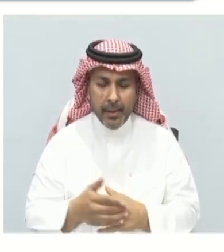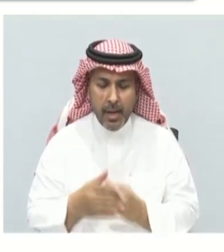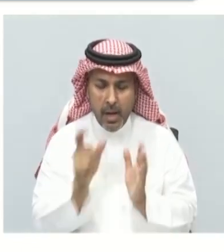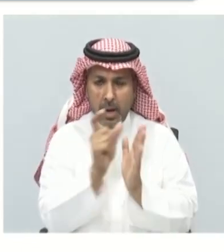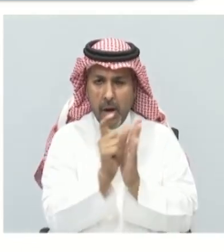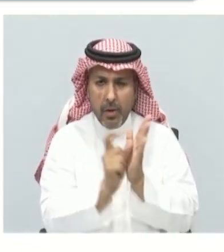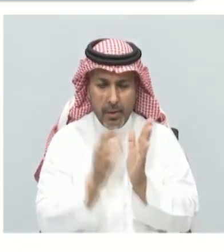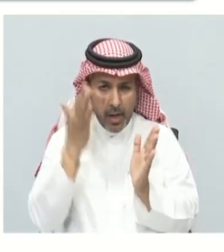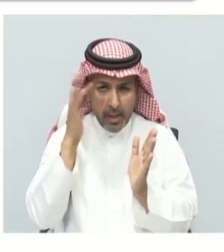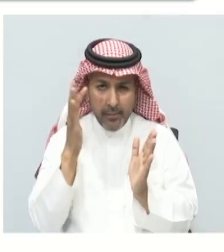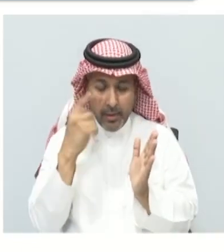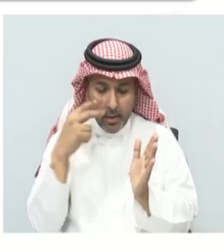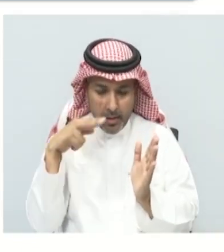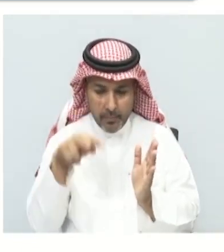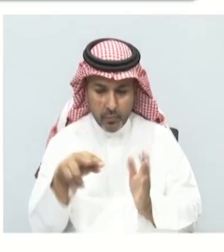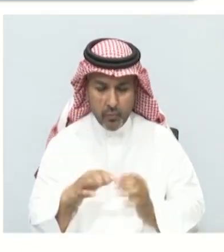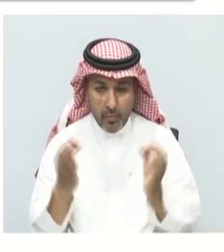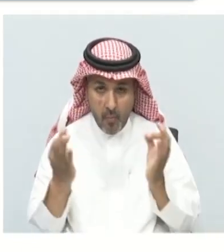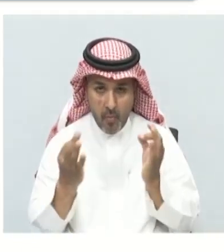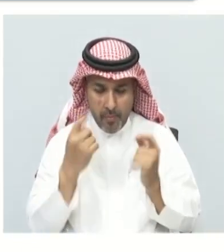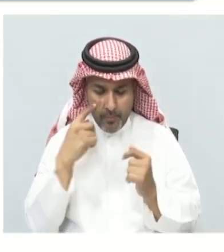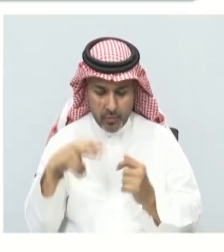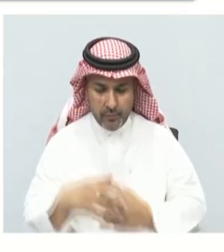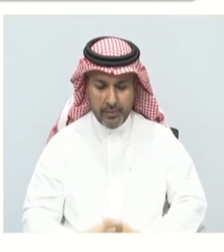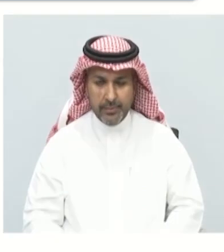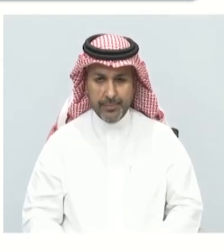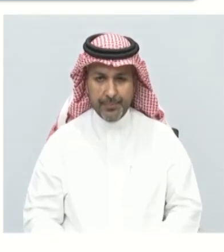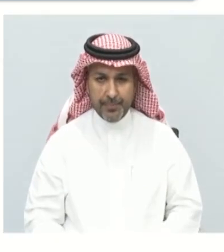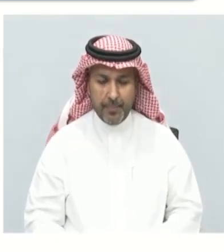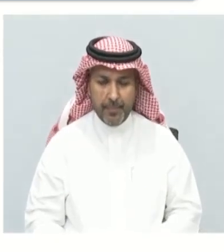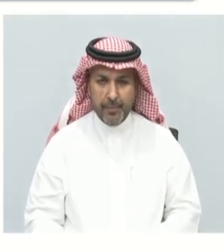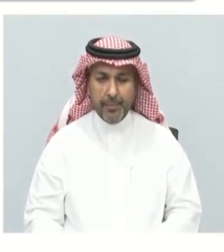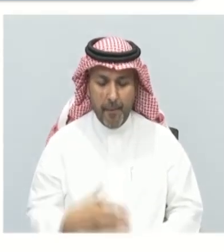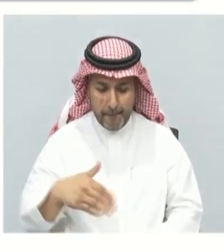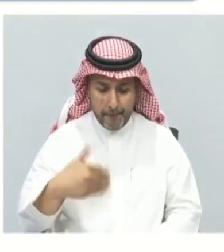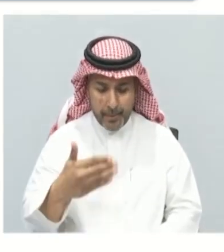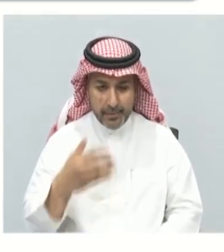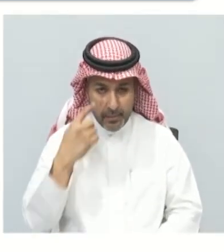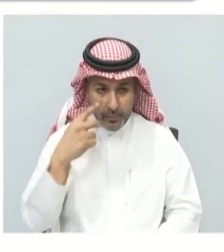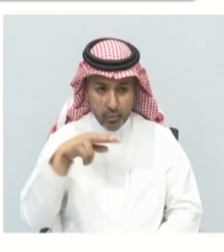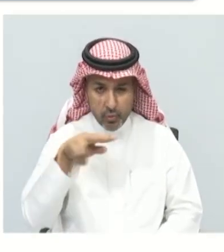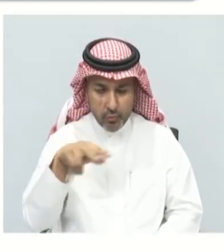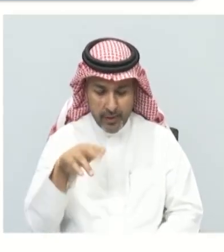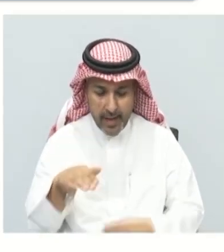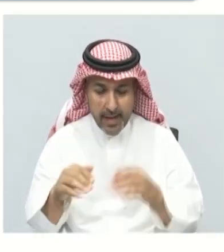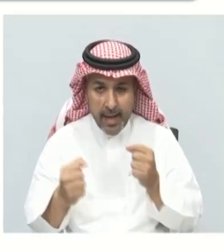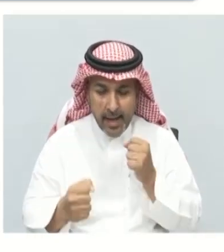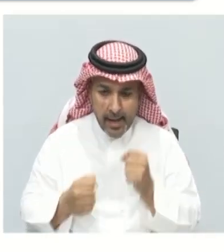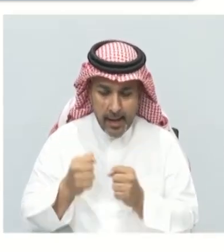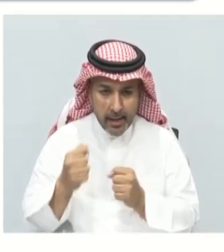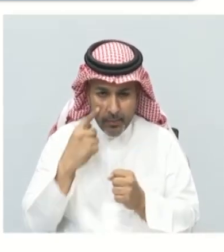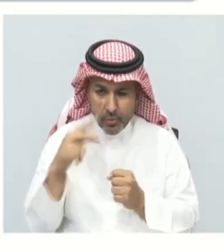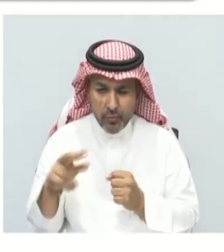على اي اساسات تهدف طبعا من المهم جدا لماذا لانه بالاصل ما حولك من جميع انواع الحركه سواء حركه